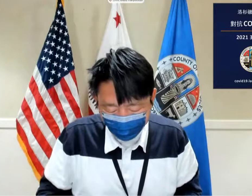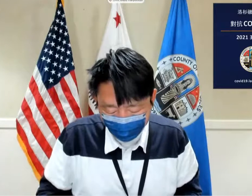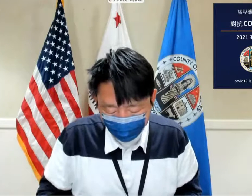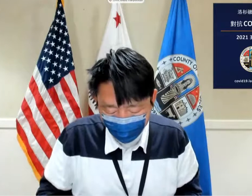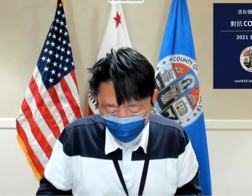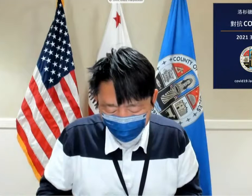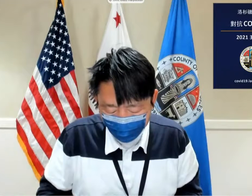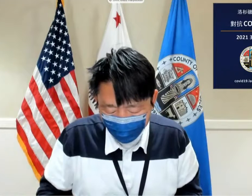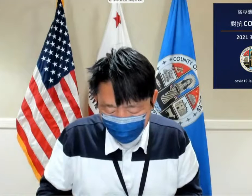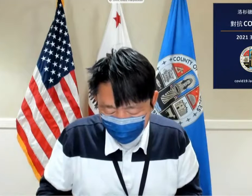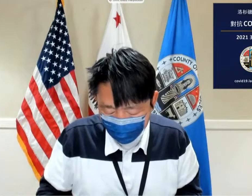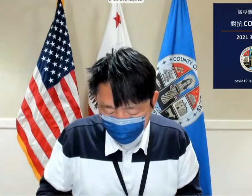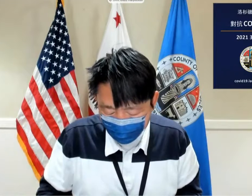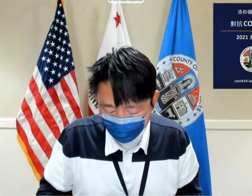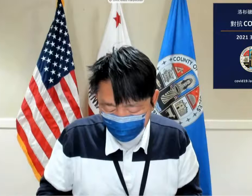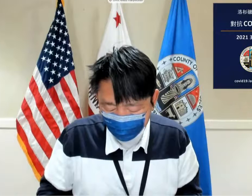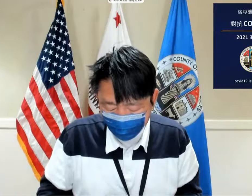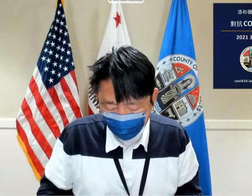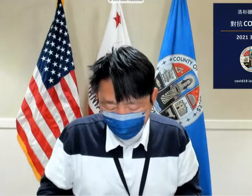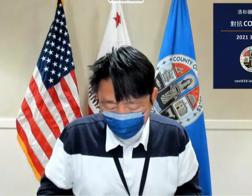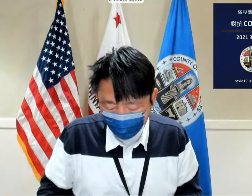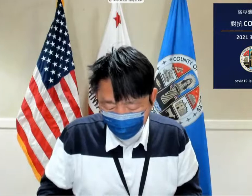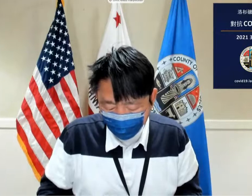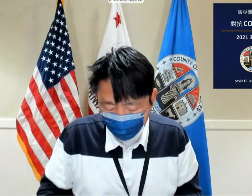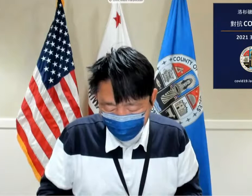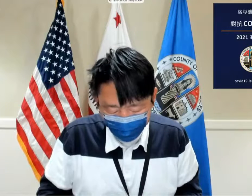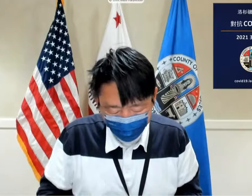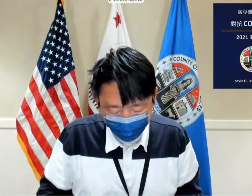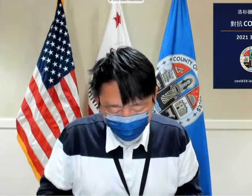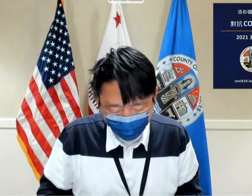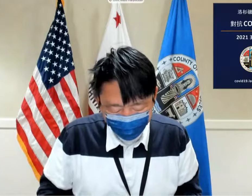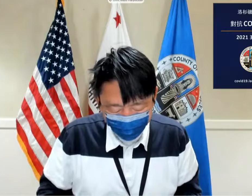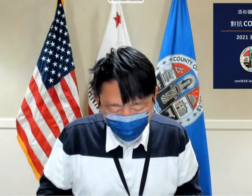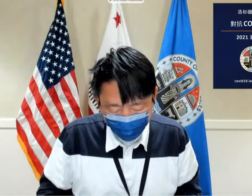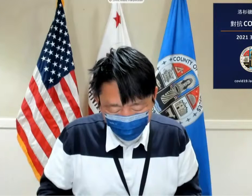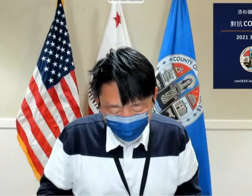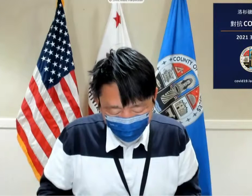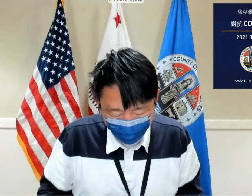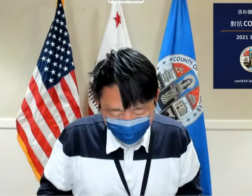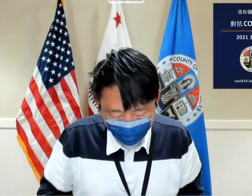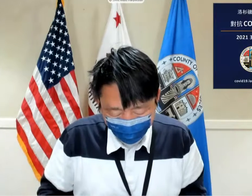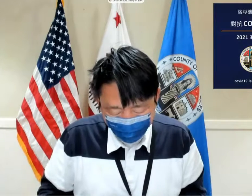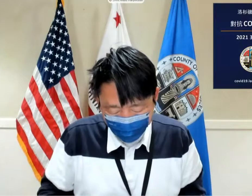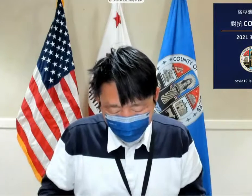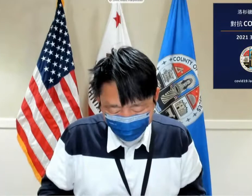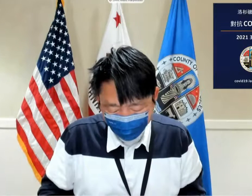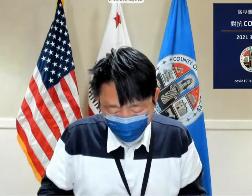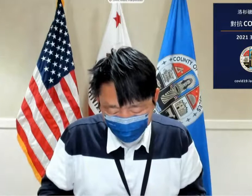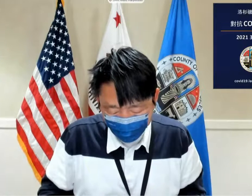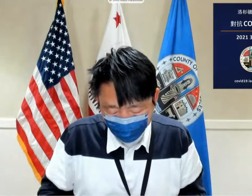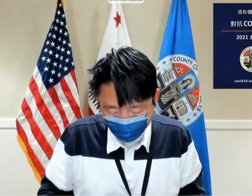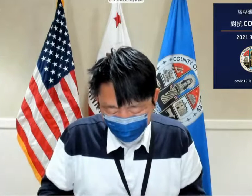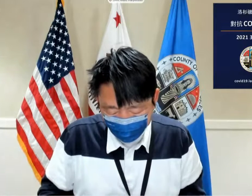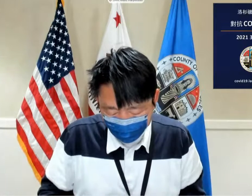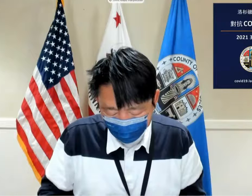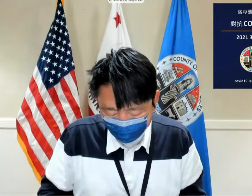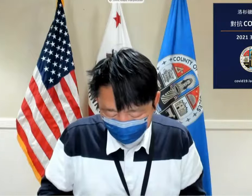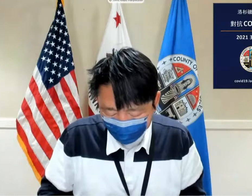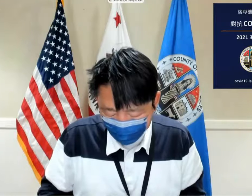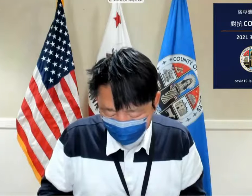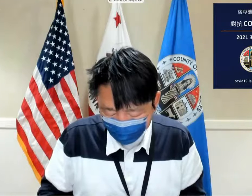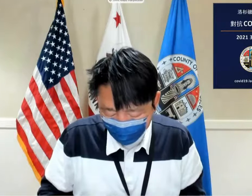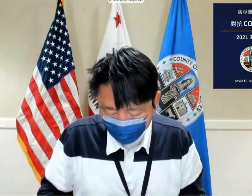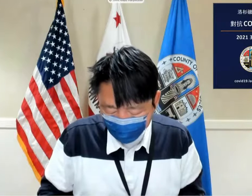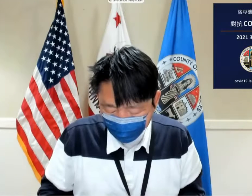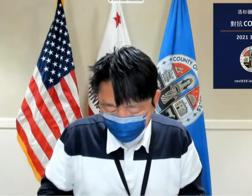的是为每个洛县居民接种。我很高兴，我县正在与州政府签订